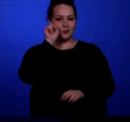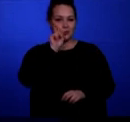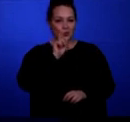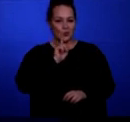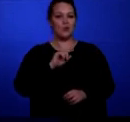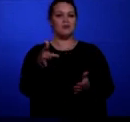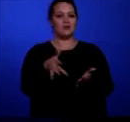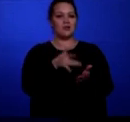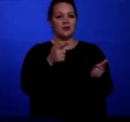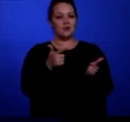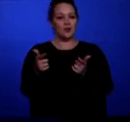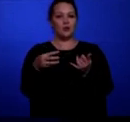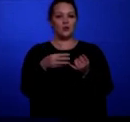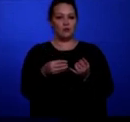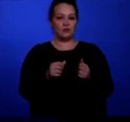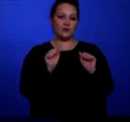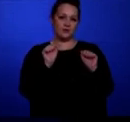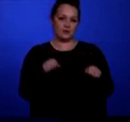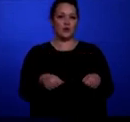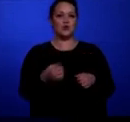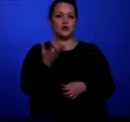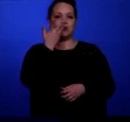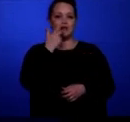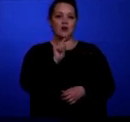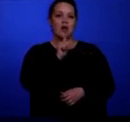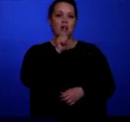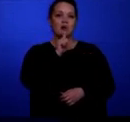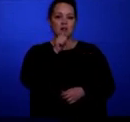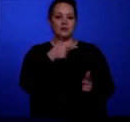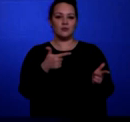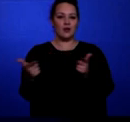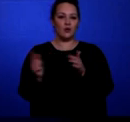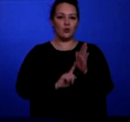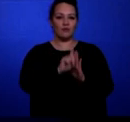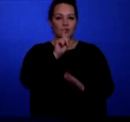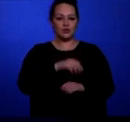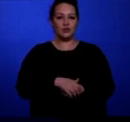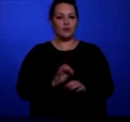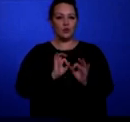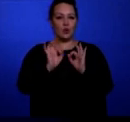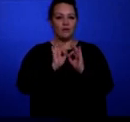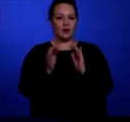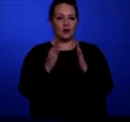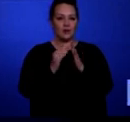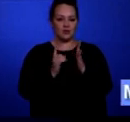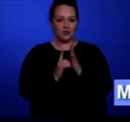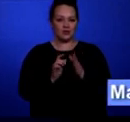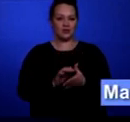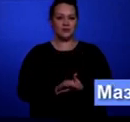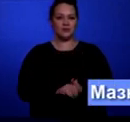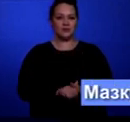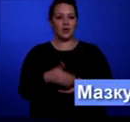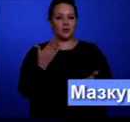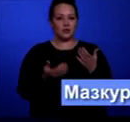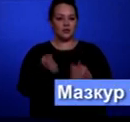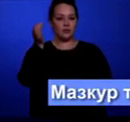достаньте свои тетрадки, ручки. Можете даже цветные карандаши достать. Начинаем. Начнем с проверки домашнего задания. Если